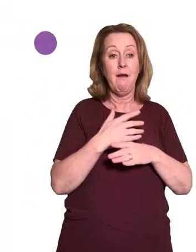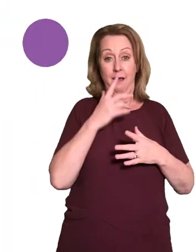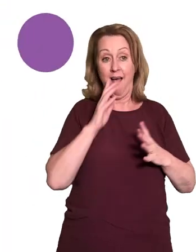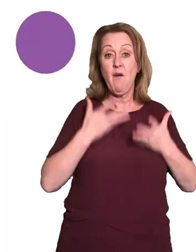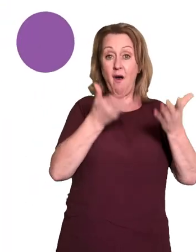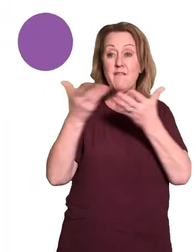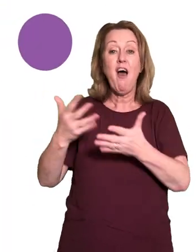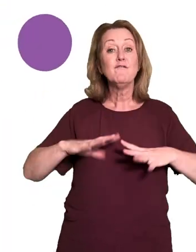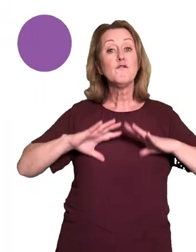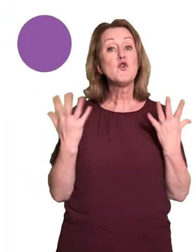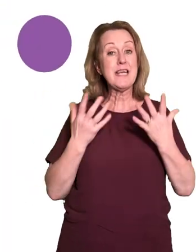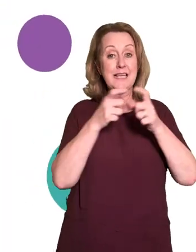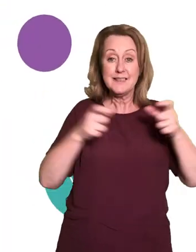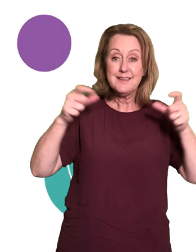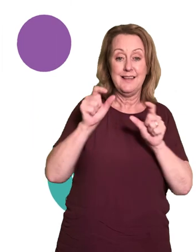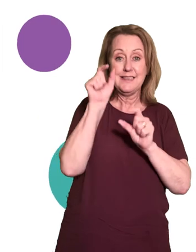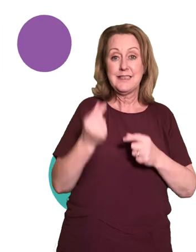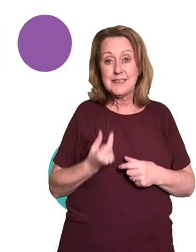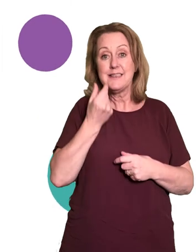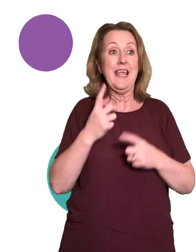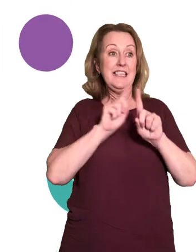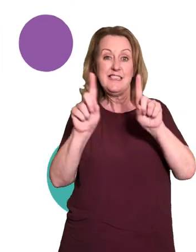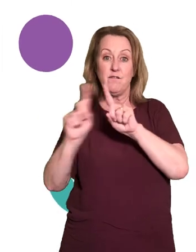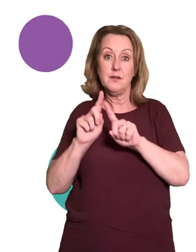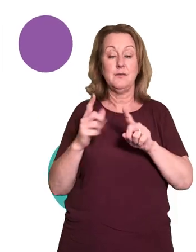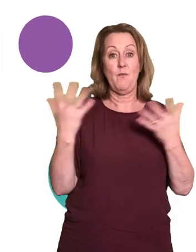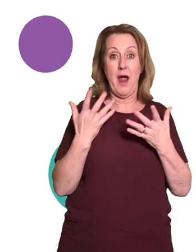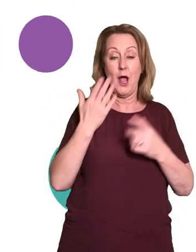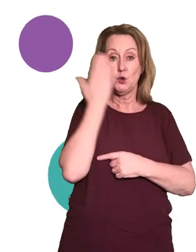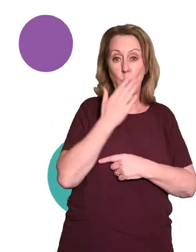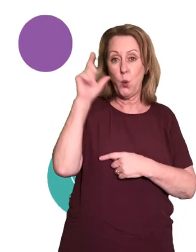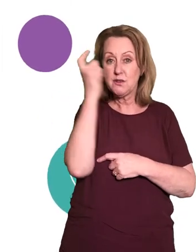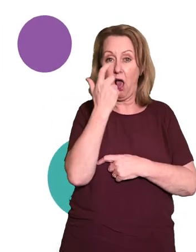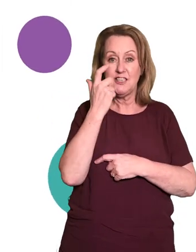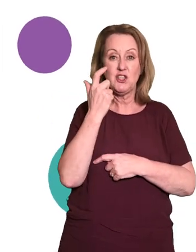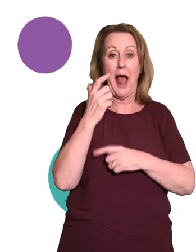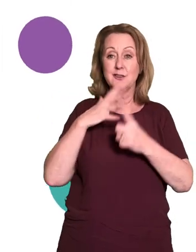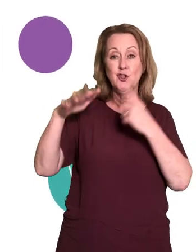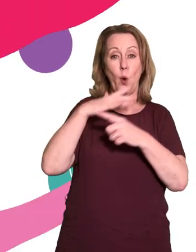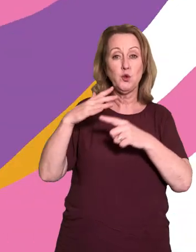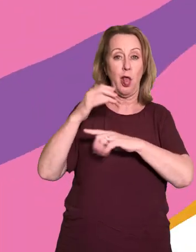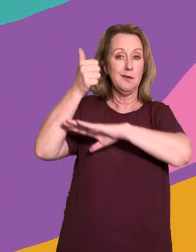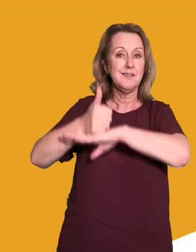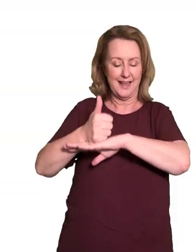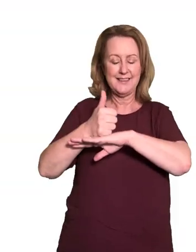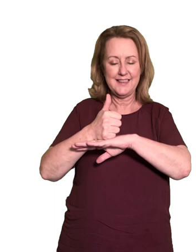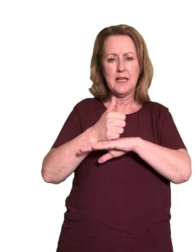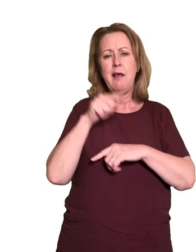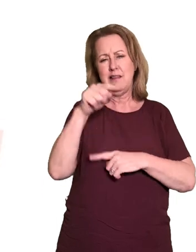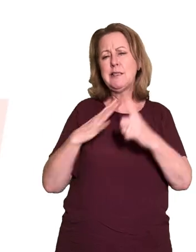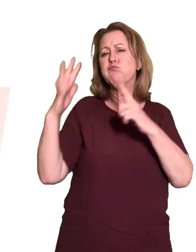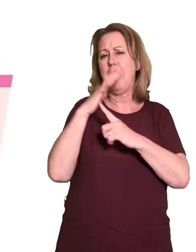Mae cynhyrchion mislif am ddim ar gael mewn ysgolion, colegau a lleoliadau cymunedol ledled Cymru. Mae trechu